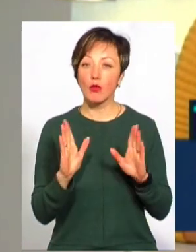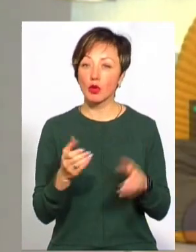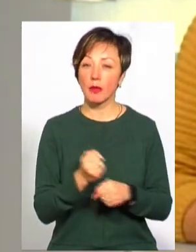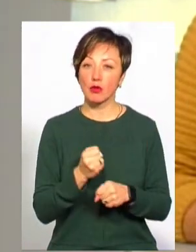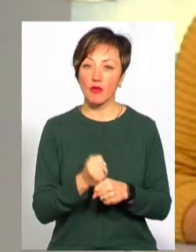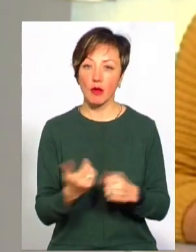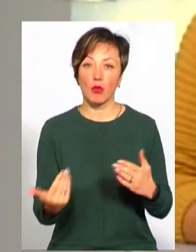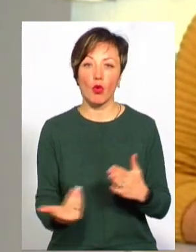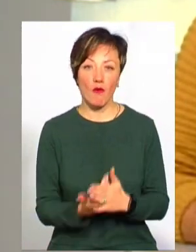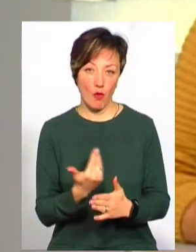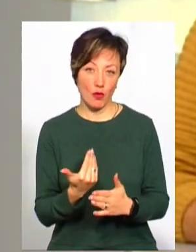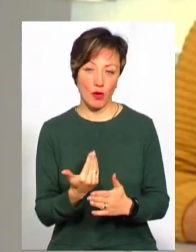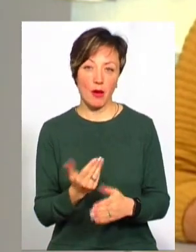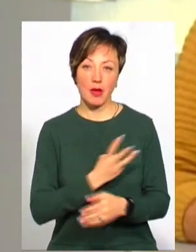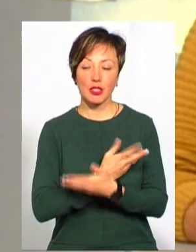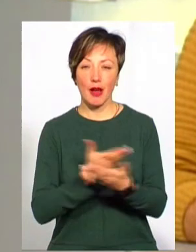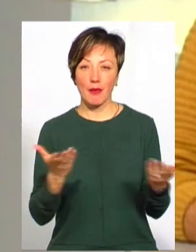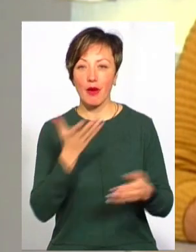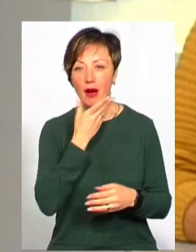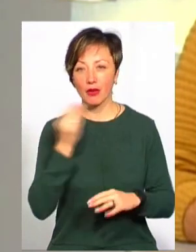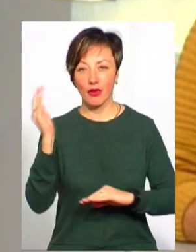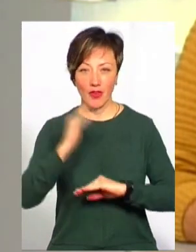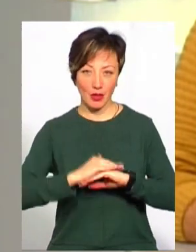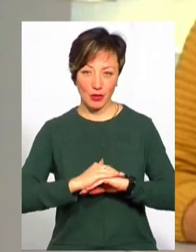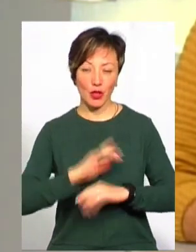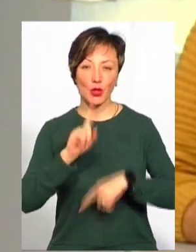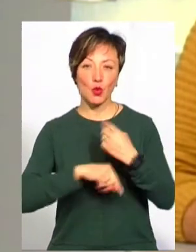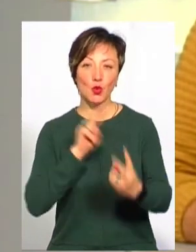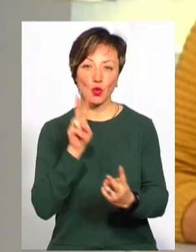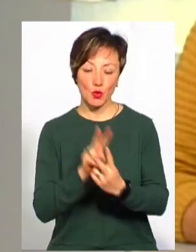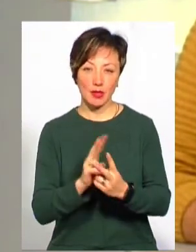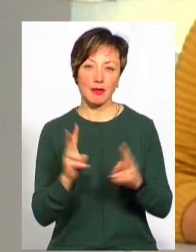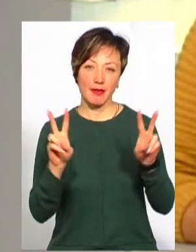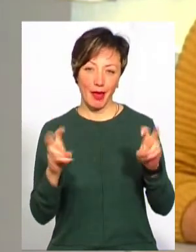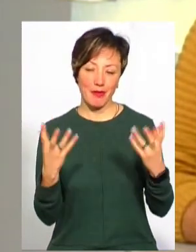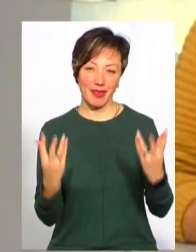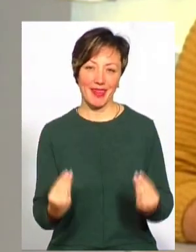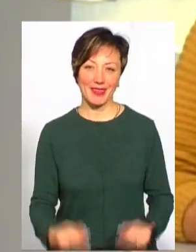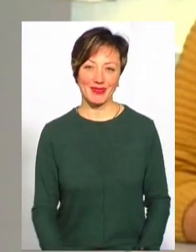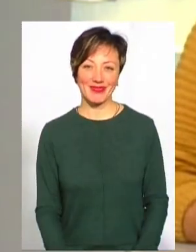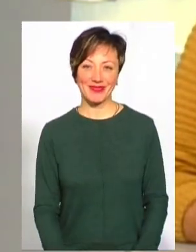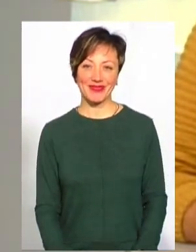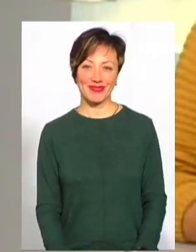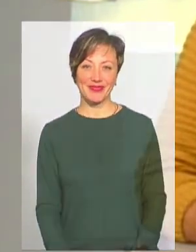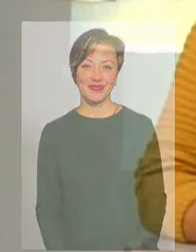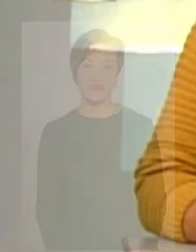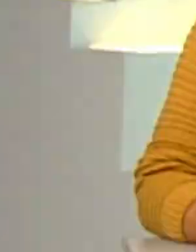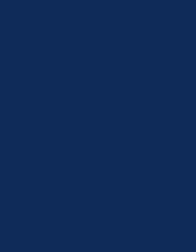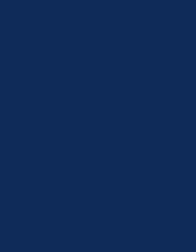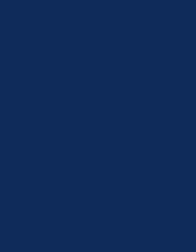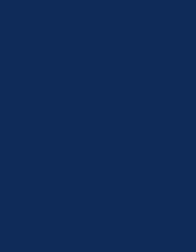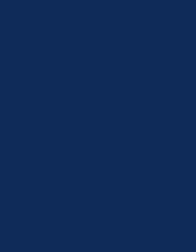буде працювати по-новому. Бажаю всім гарного вечора та до зустрічі у наступній темі дня. Дякуємо.